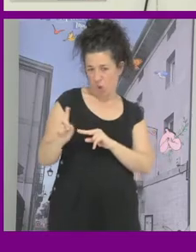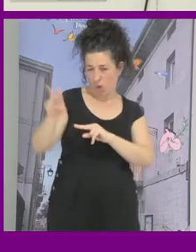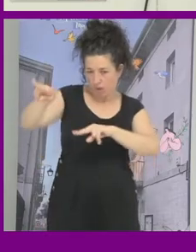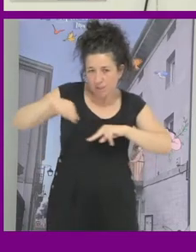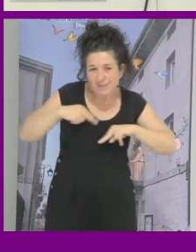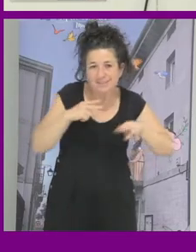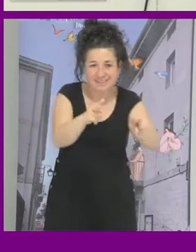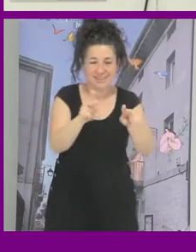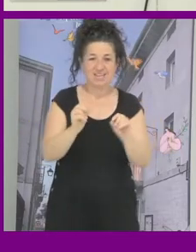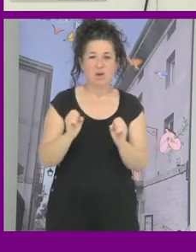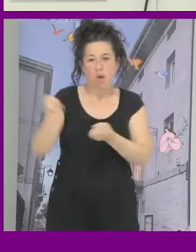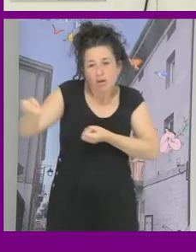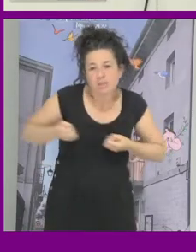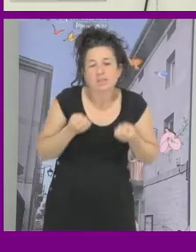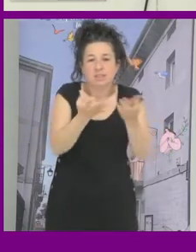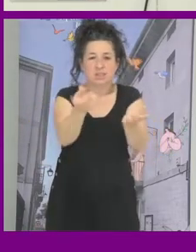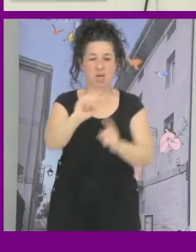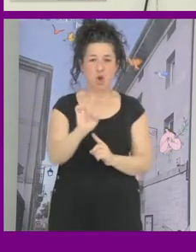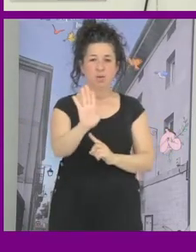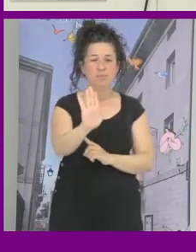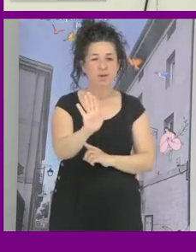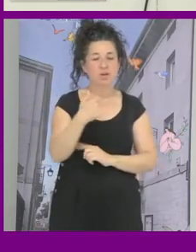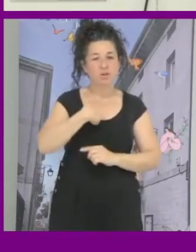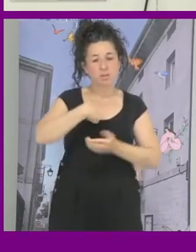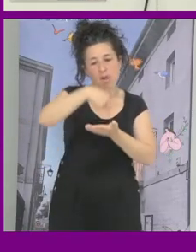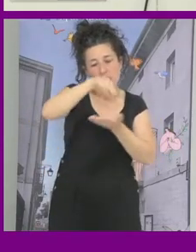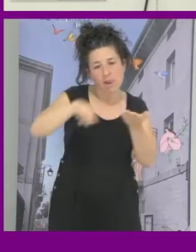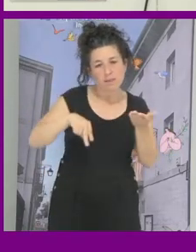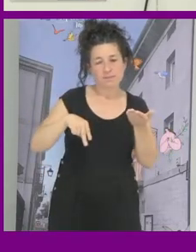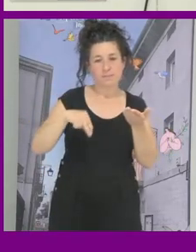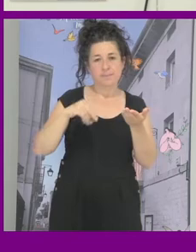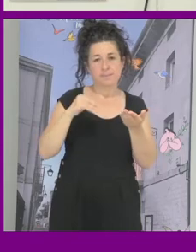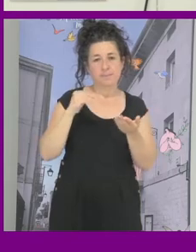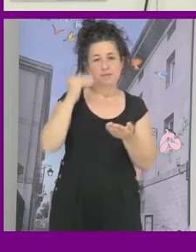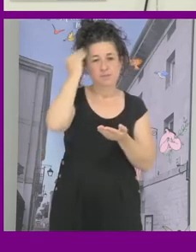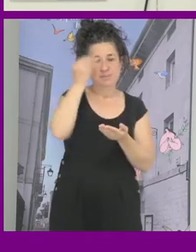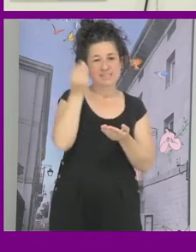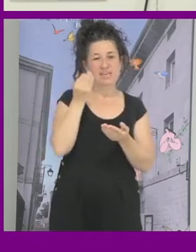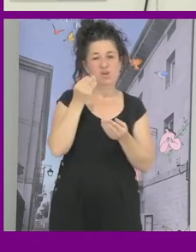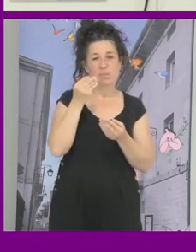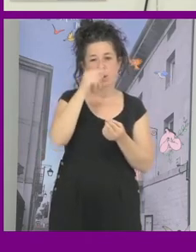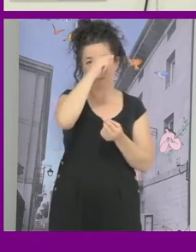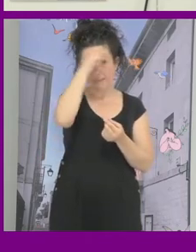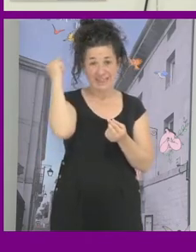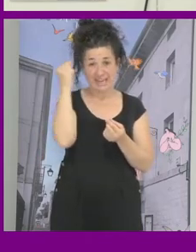transmisorea edo, baina, bueno, irakurri dugu pentsamendu heterosuzena eta batez ere azpimarratu dugu lesbianak